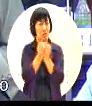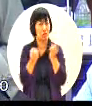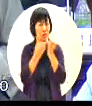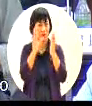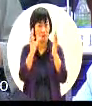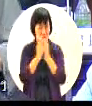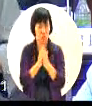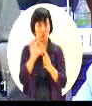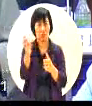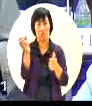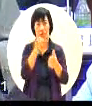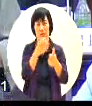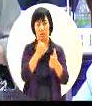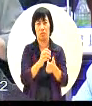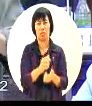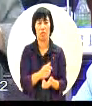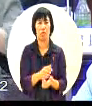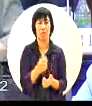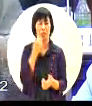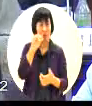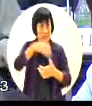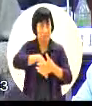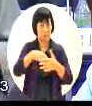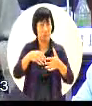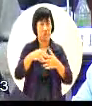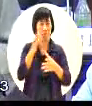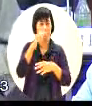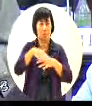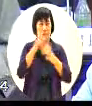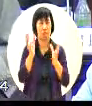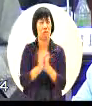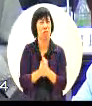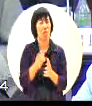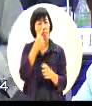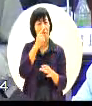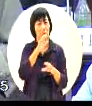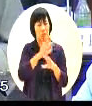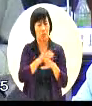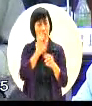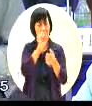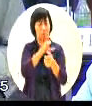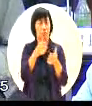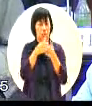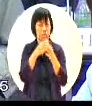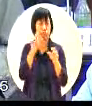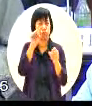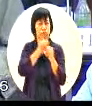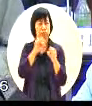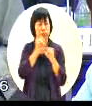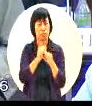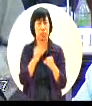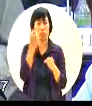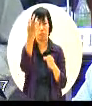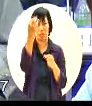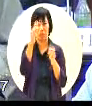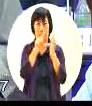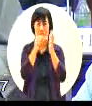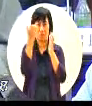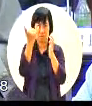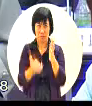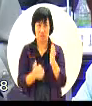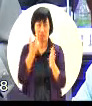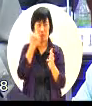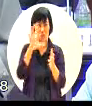讲，我想内政部这个部分，咱的要求伊要加速。吼，啊，另外一个部分，区段征